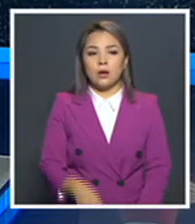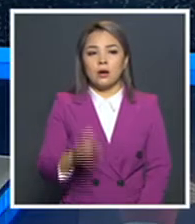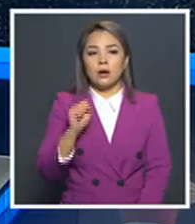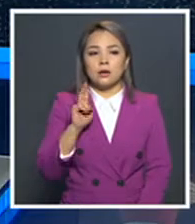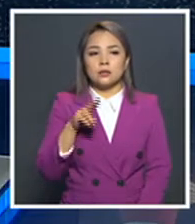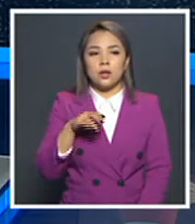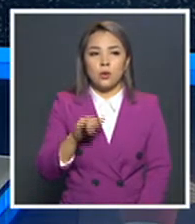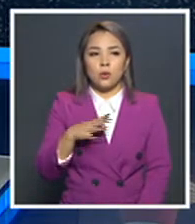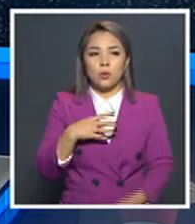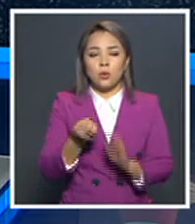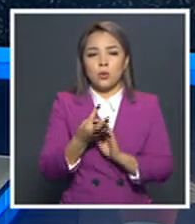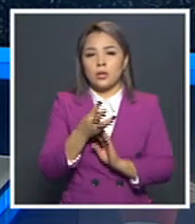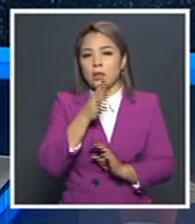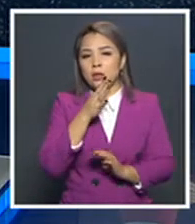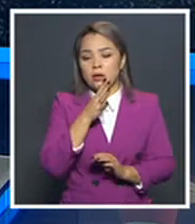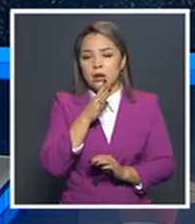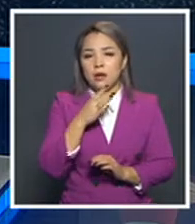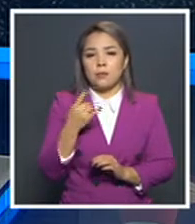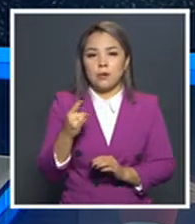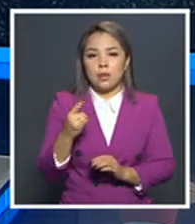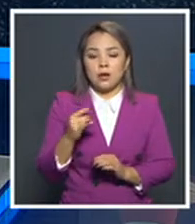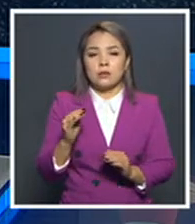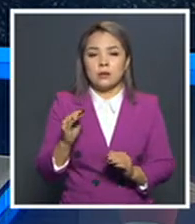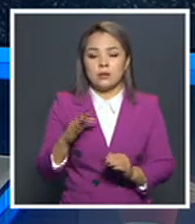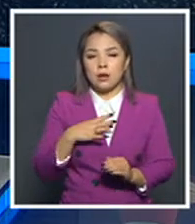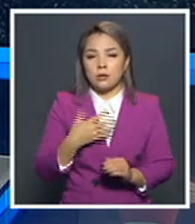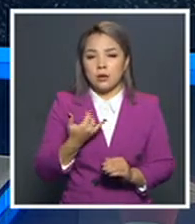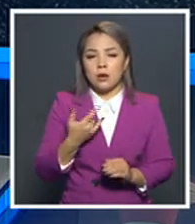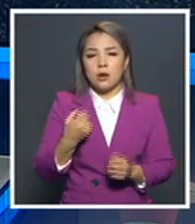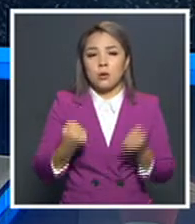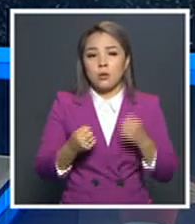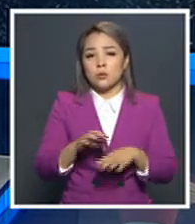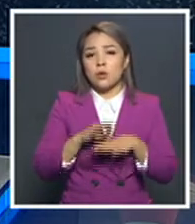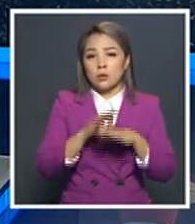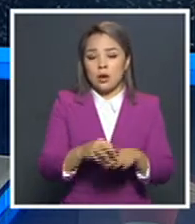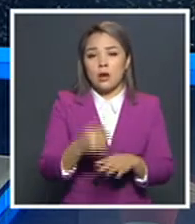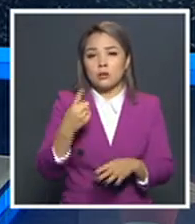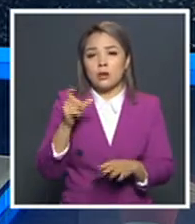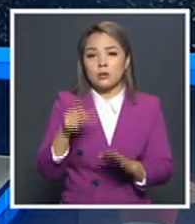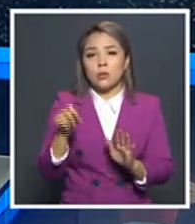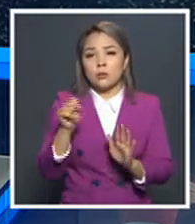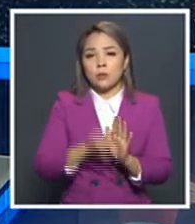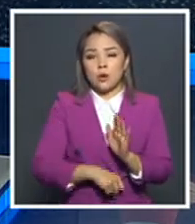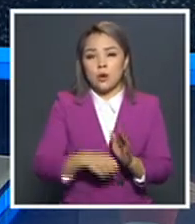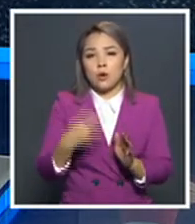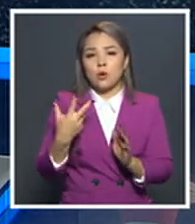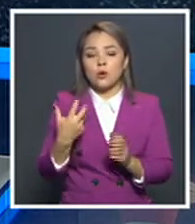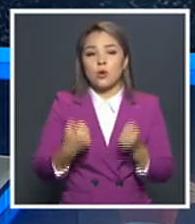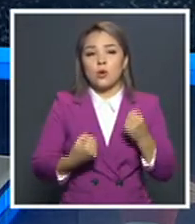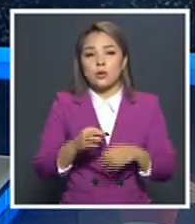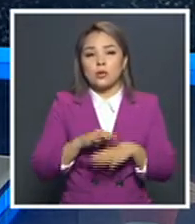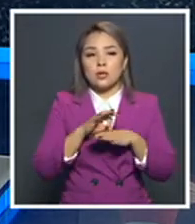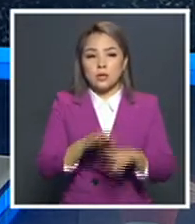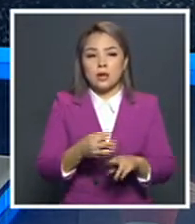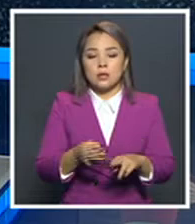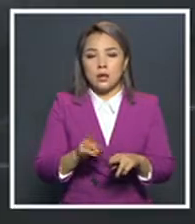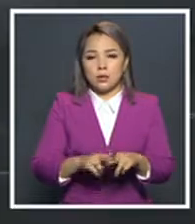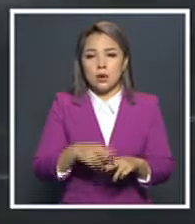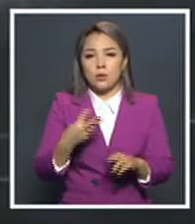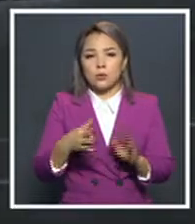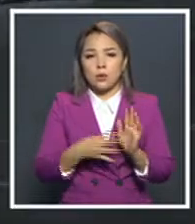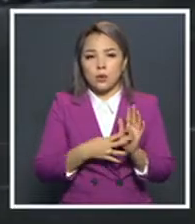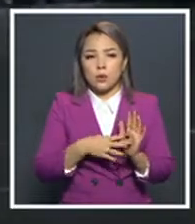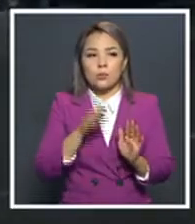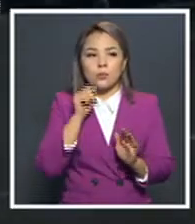Ақтауда 13 жастағы бала көлік жүргізіп адам өліміне себепкер болды. Үш көліктің соқтығысуының салдарынан жол апатында 39